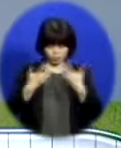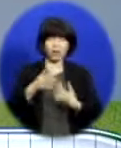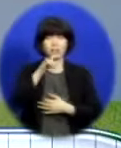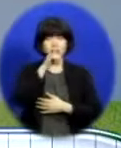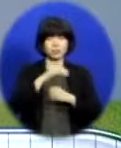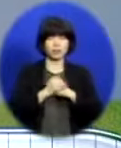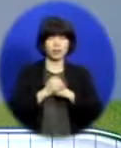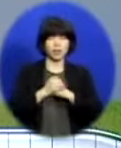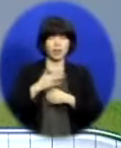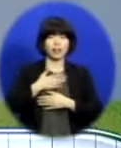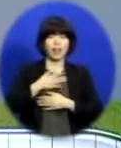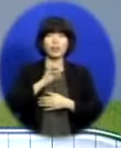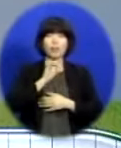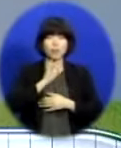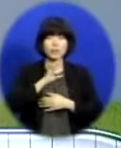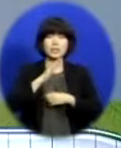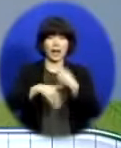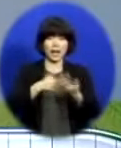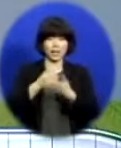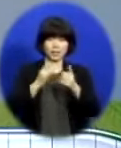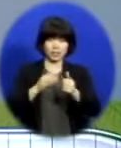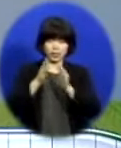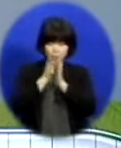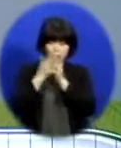나는 오직 하나님께